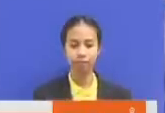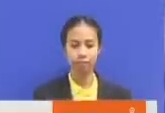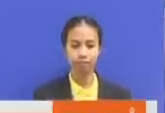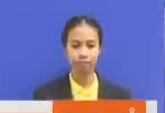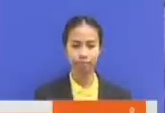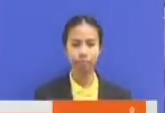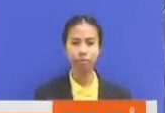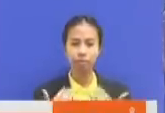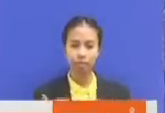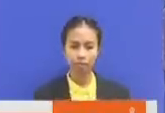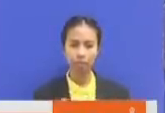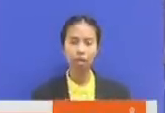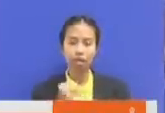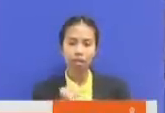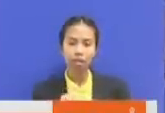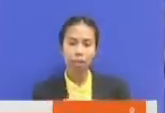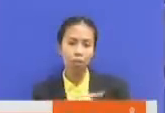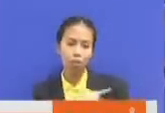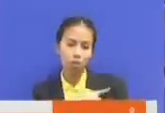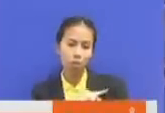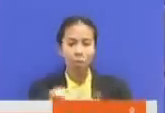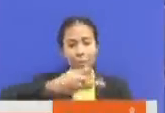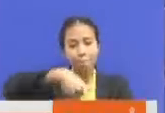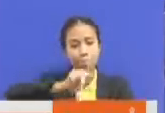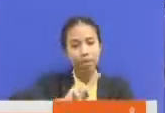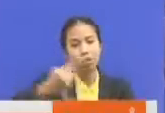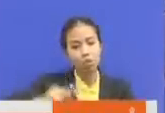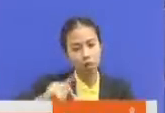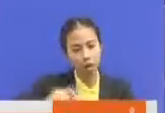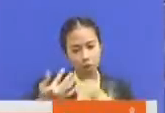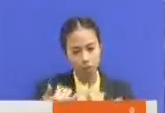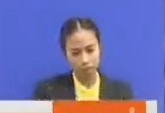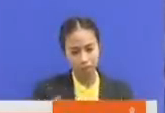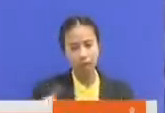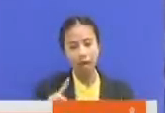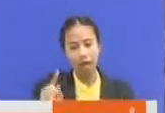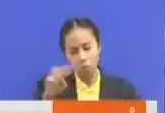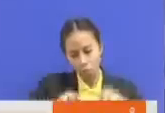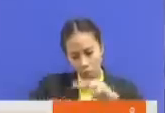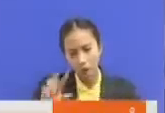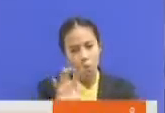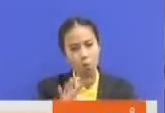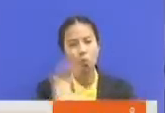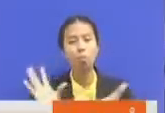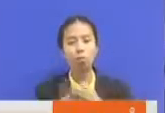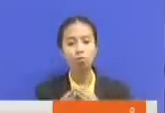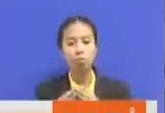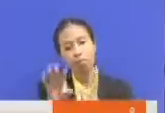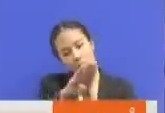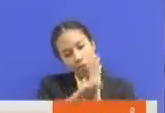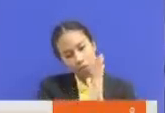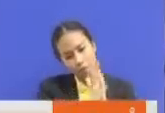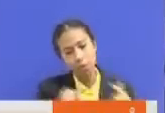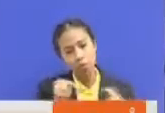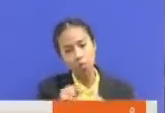ต่อศ.ทั้งห้องประชุมค่ะก็คาดว่าอาจจะใช้เวลาค่อนข้างมากนะคะเนื่องจากว่าจะต้องใช้เวลาเดินมาพูดที่ไมโครโฟนที่ถ่ายเจ้าหน้า